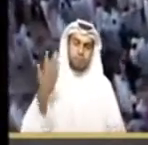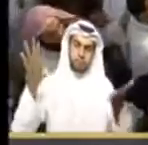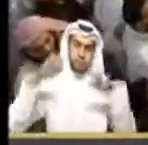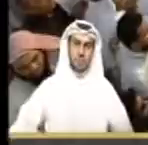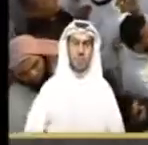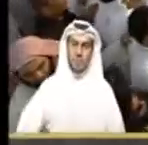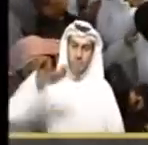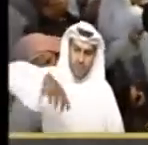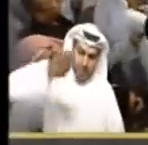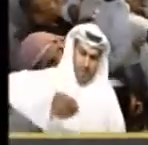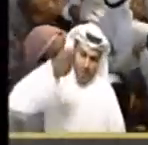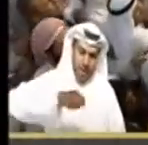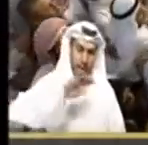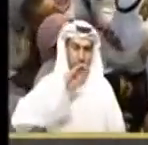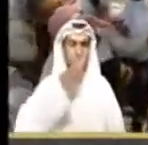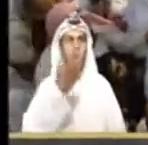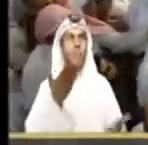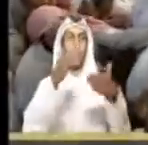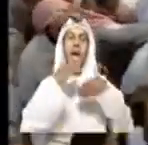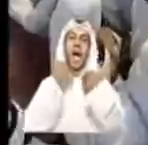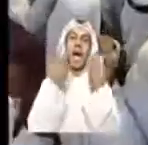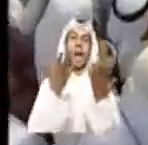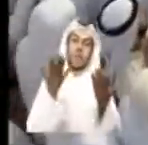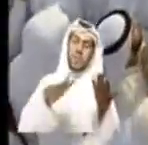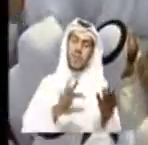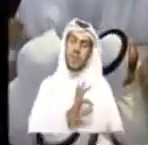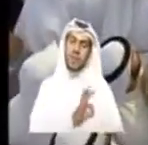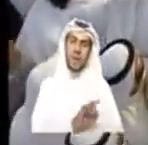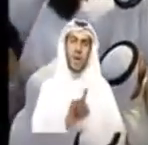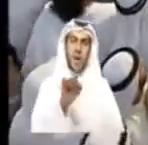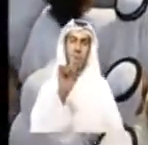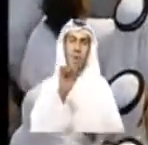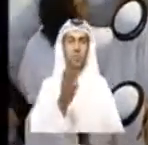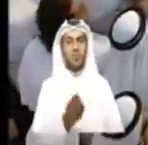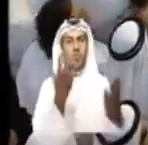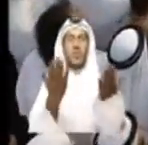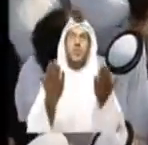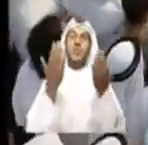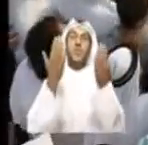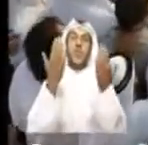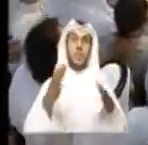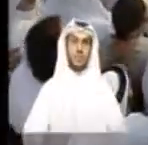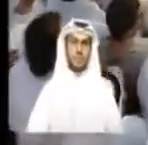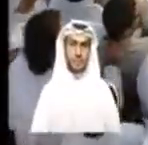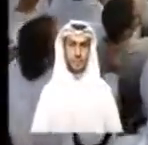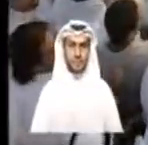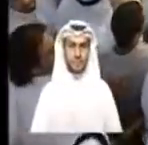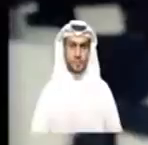العزاء أنهم رحلوا على خير وخاتمة طيبة. رحمهم الله واسكنهما فسيح جناته.